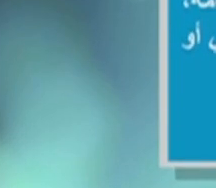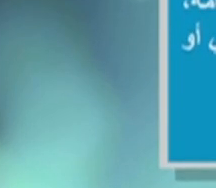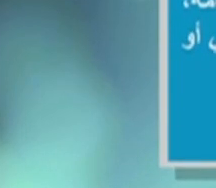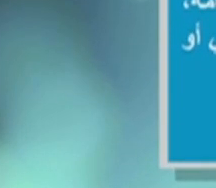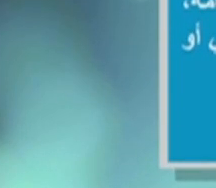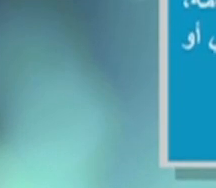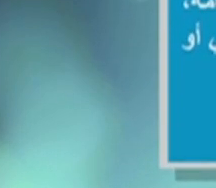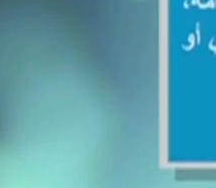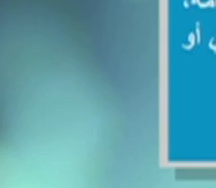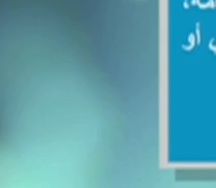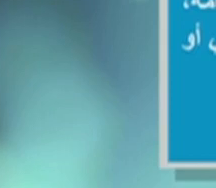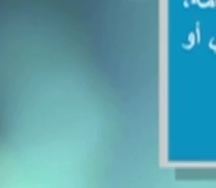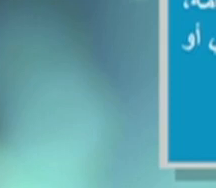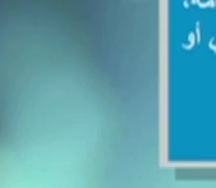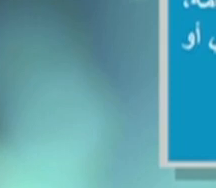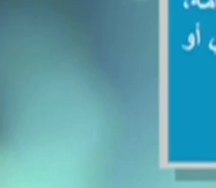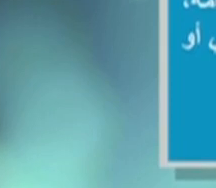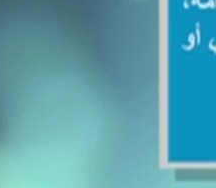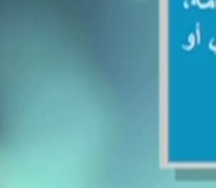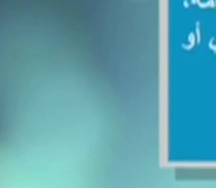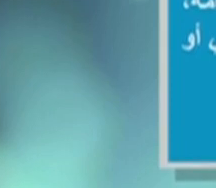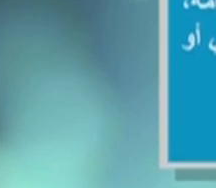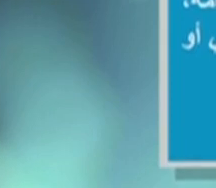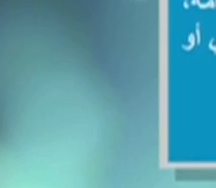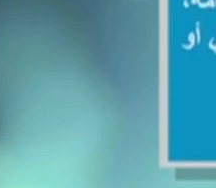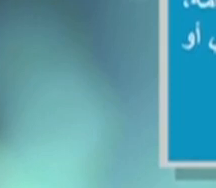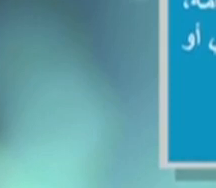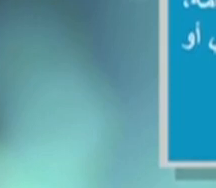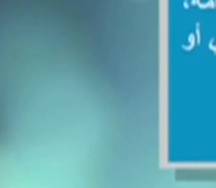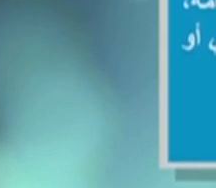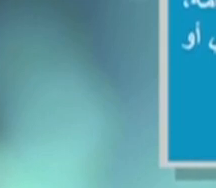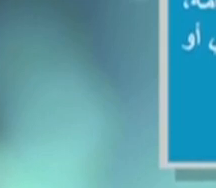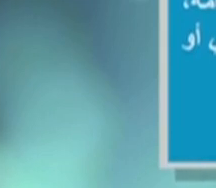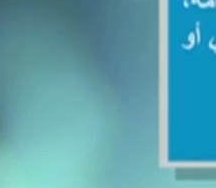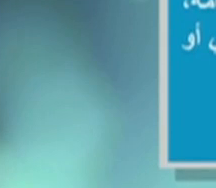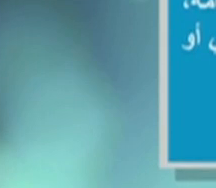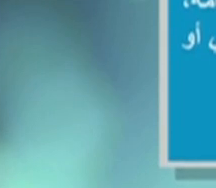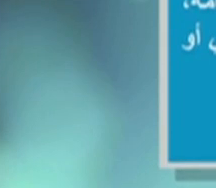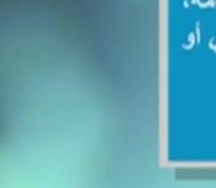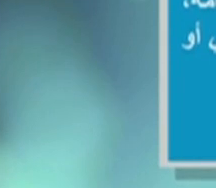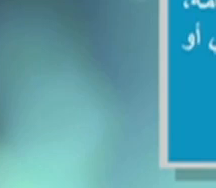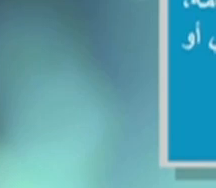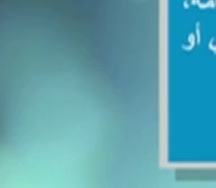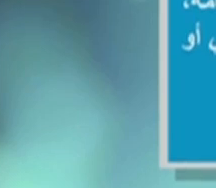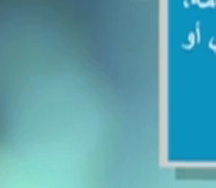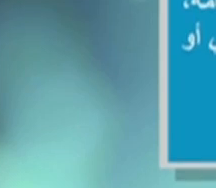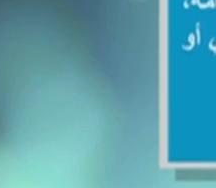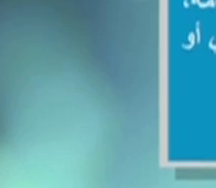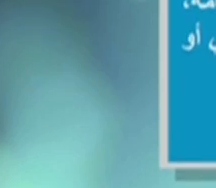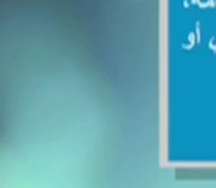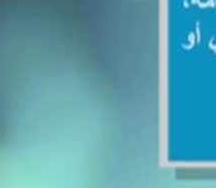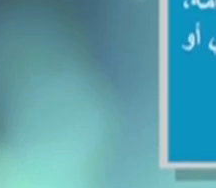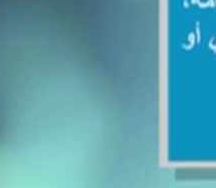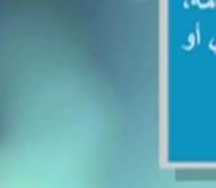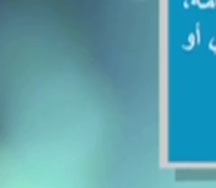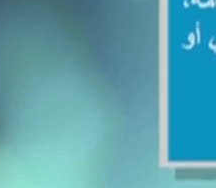السيستم نتاع الصحه المنظومة الصحية ديباسي وقع تجاوزها توا في إيطاليا ولاو